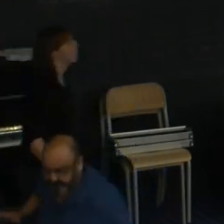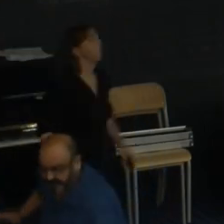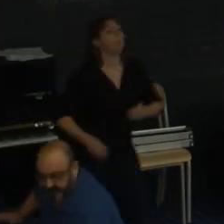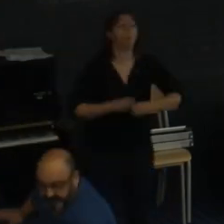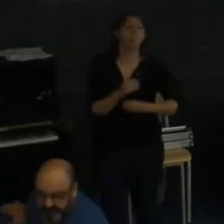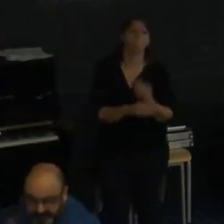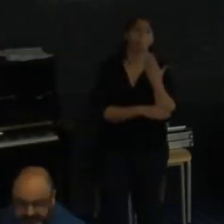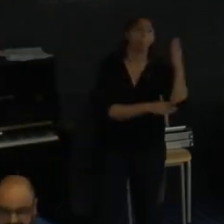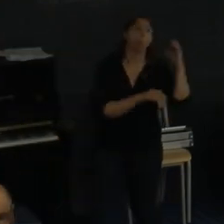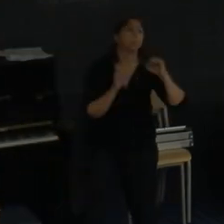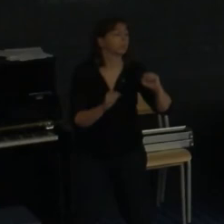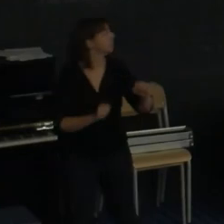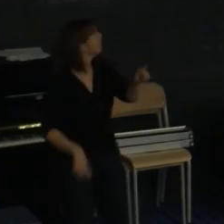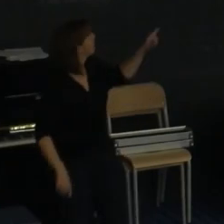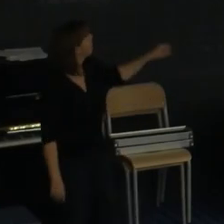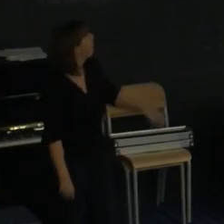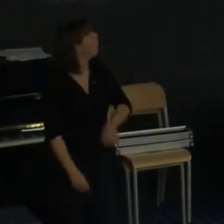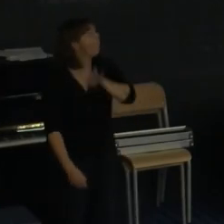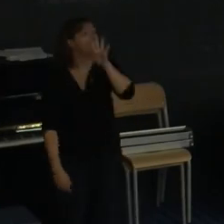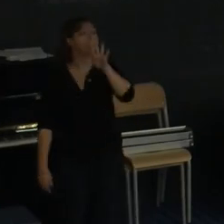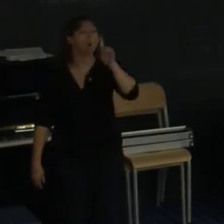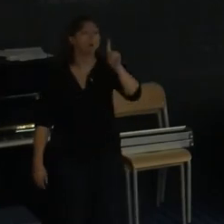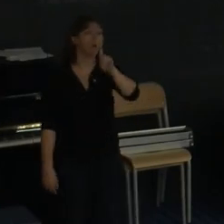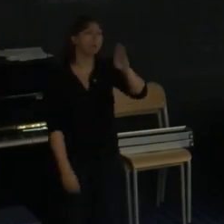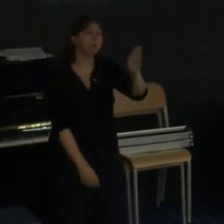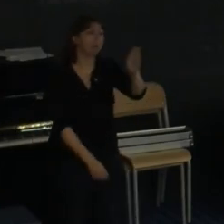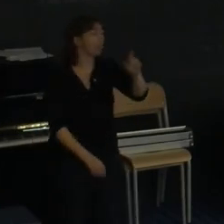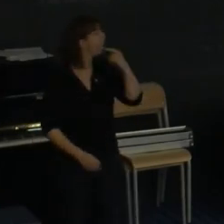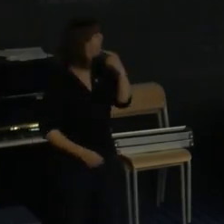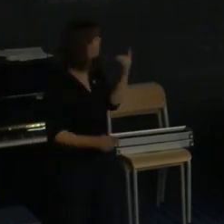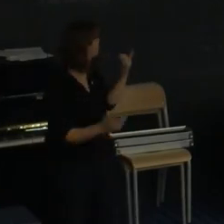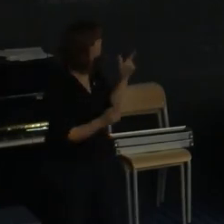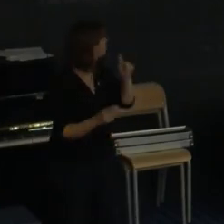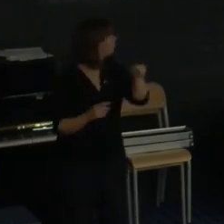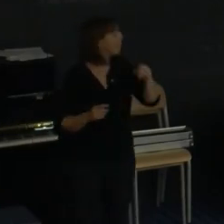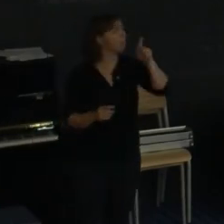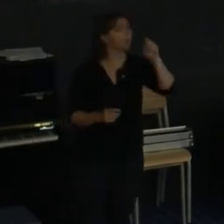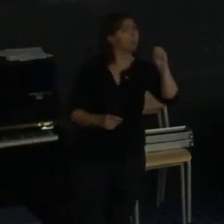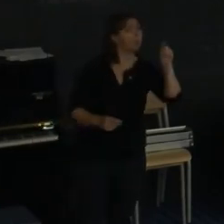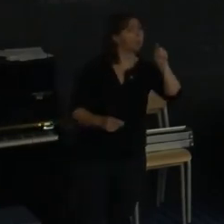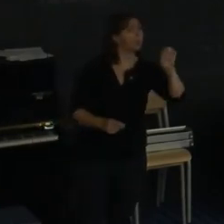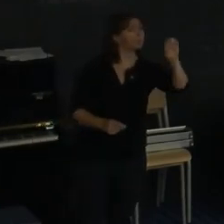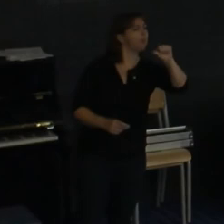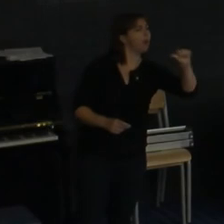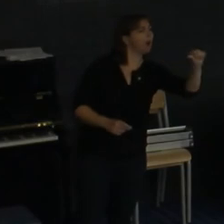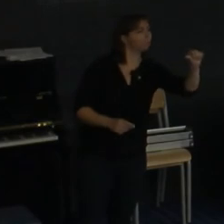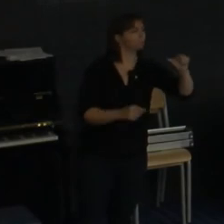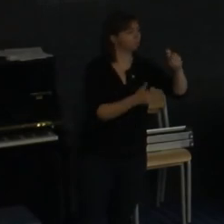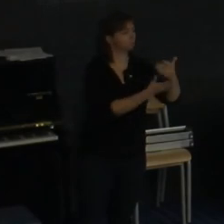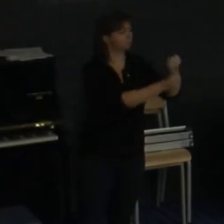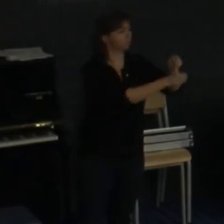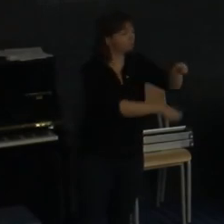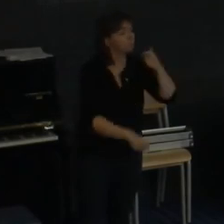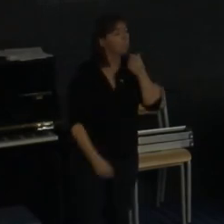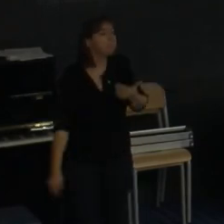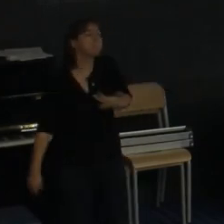les WebSockets. Donc ici, c'est WDB qui est fait par COSEA, qui se trouve quelque part par là, je pense. Et c'est très intéressant